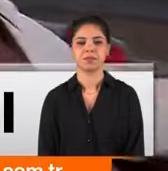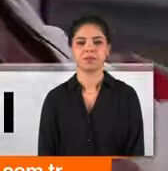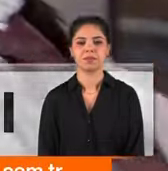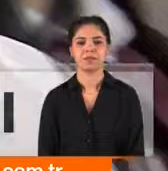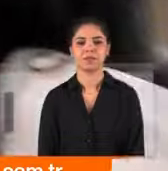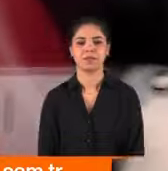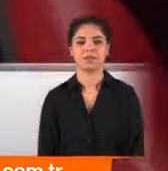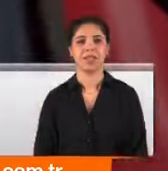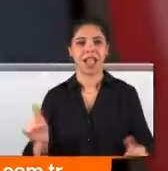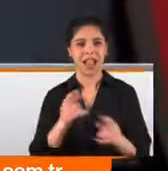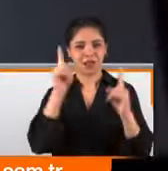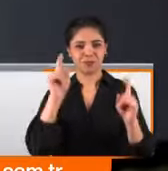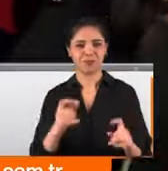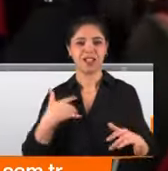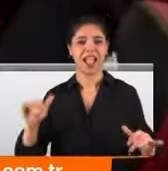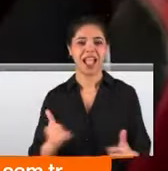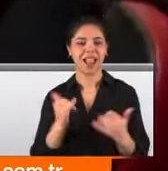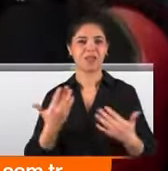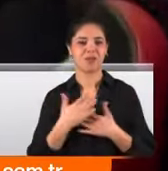Kolay gelsin. Eğleniyor musun? Eğleniyorum çok.